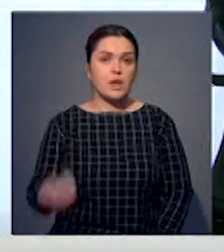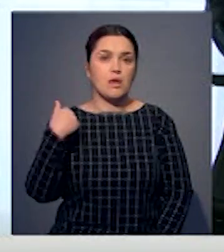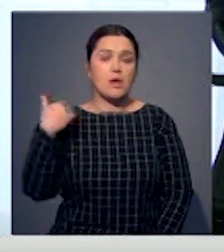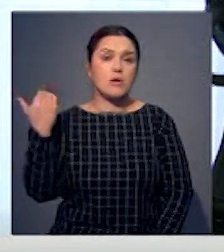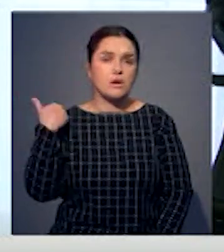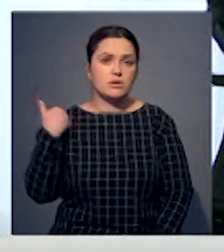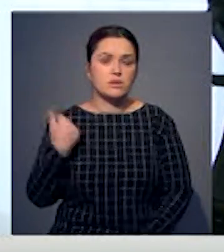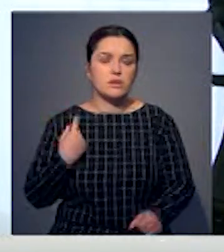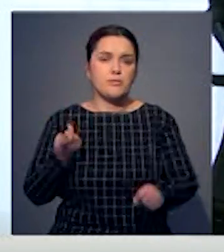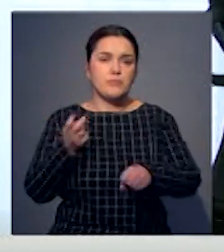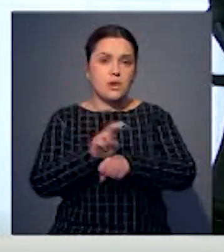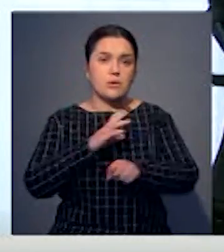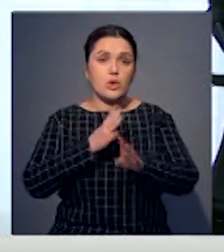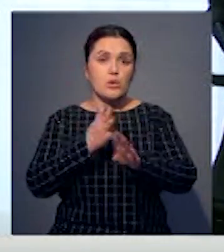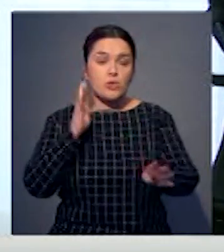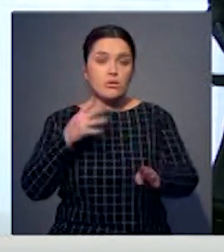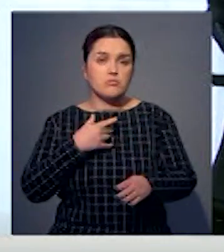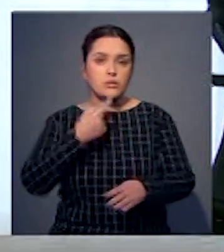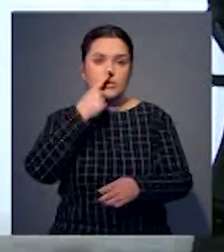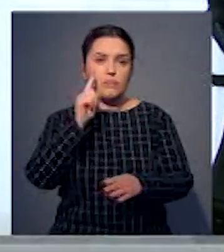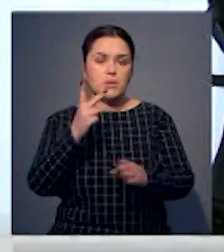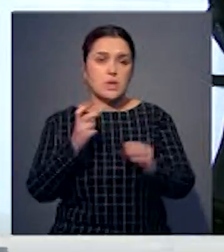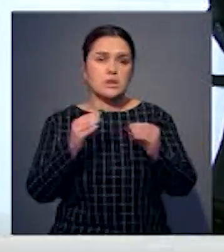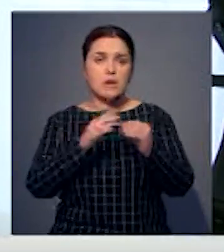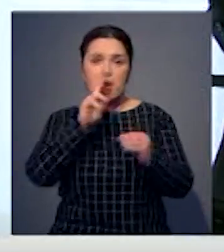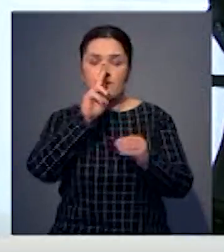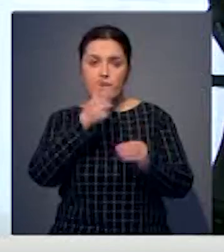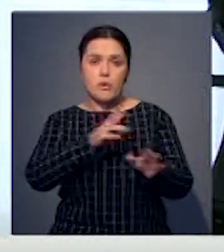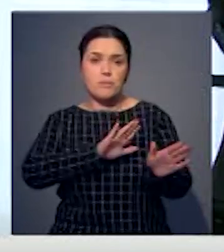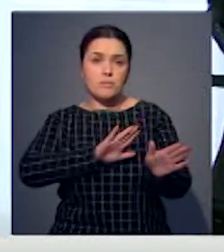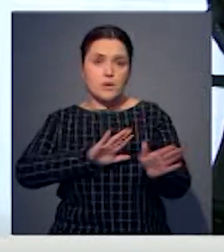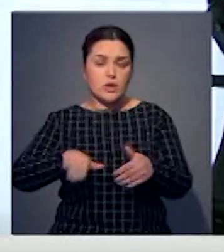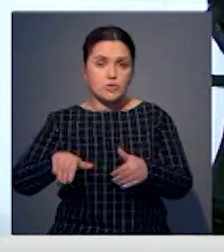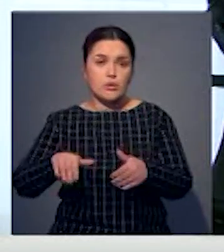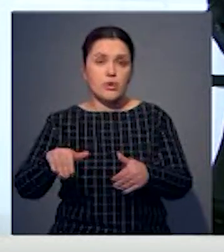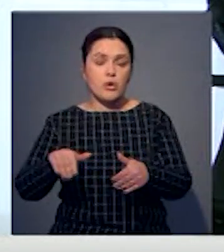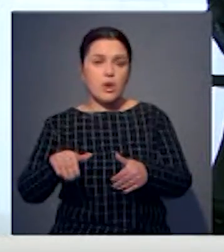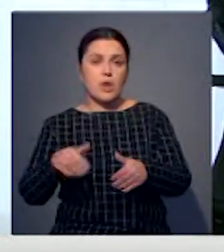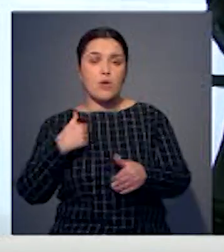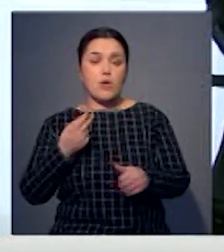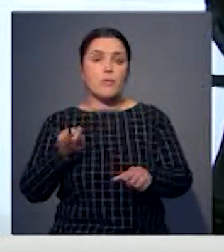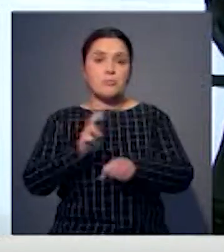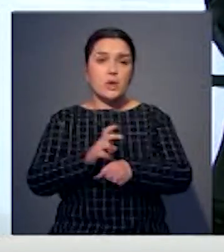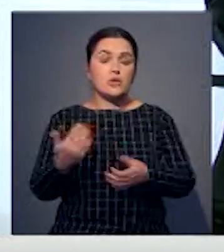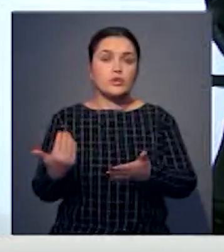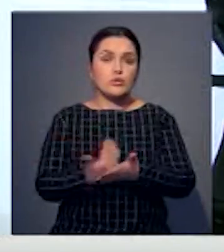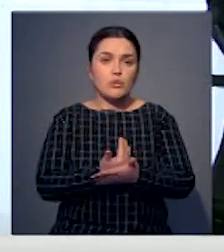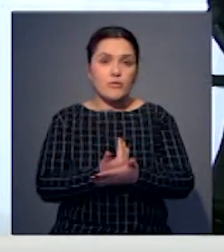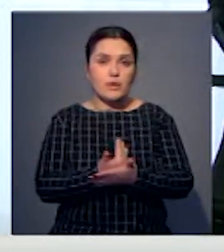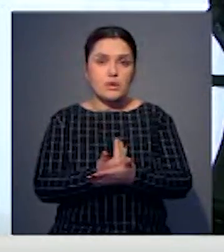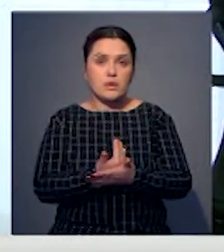310-е. 2 года прошло. Я думаю, ну, живу пока. Там, пускай, я покажу. Я пошла, мне еще выше